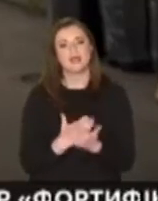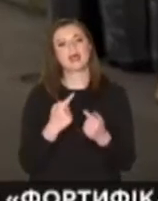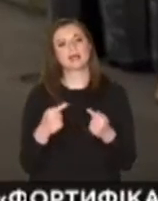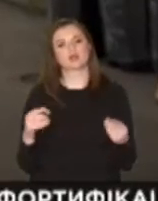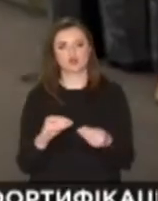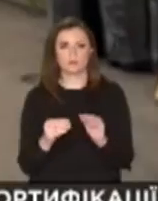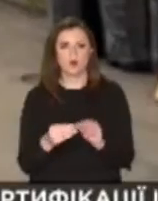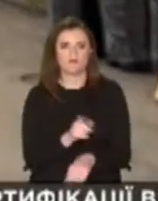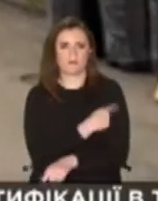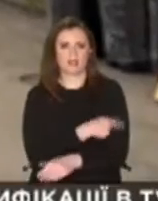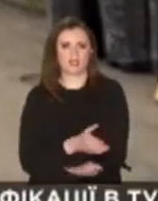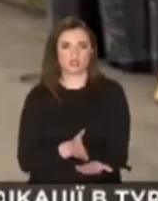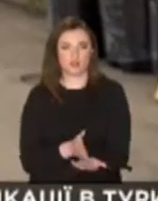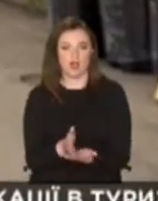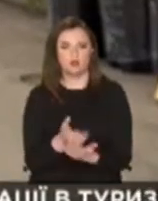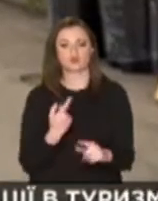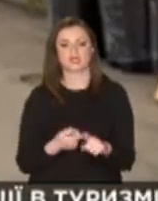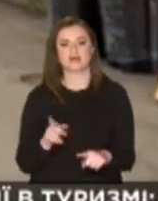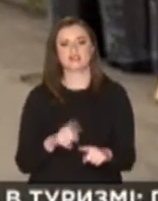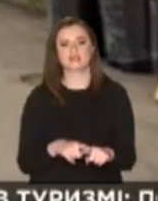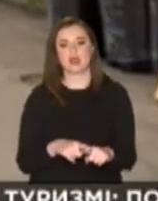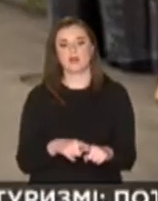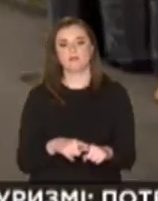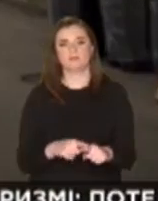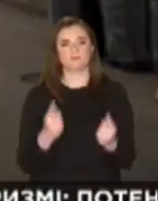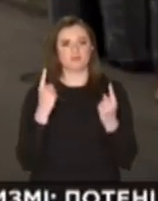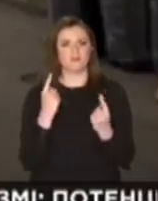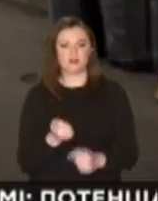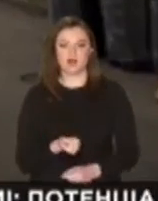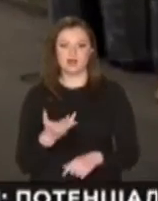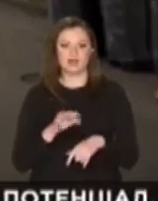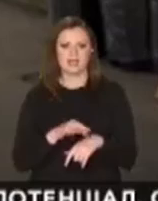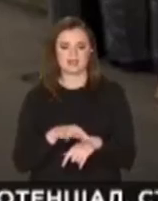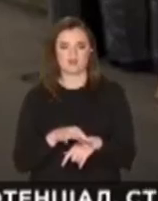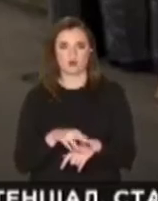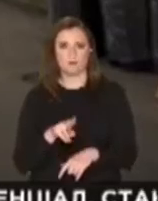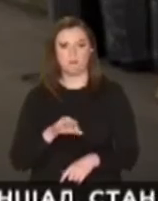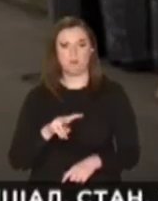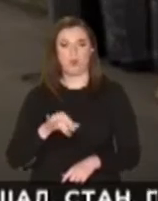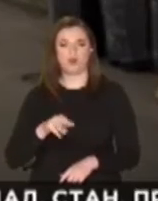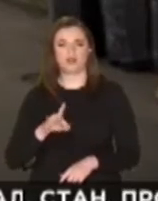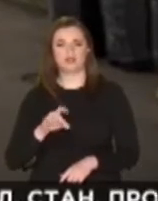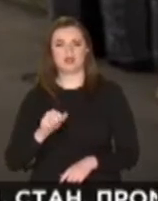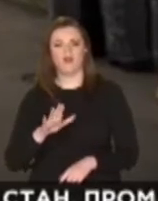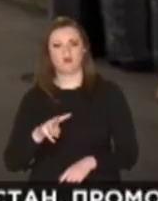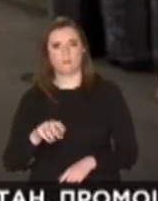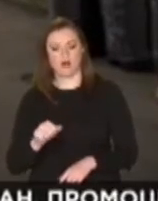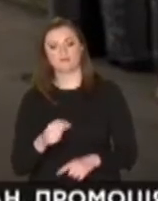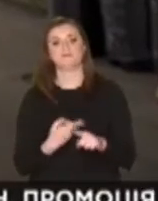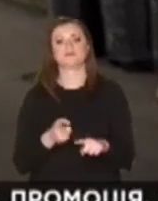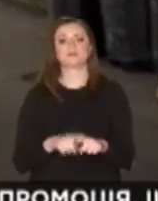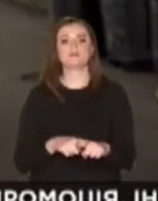інші проблеми в медичній галузі. Це велика кількість хворих з політравмою. І це